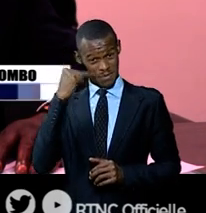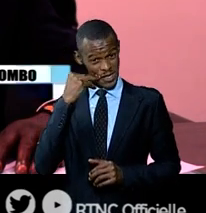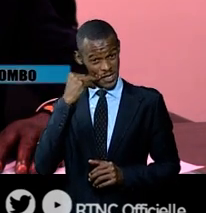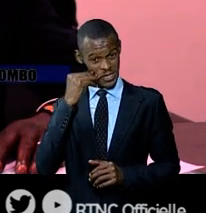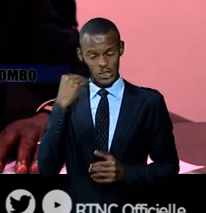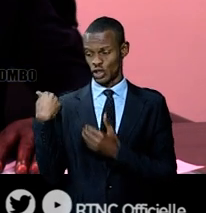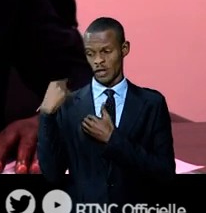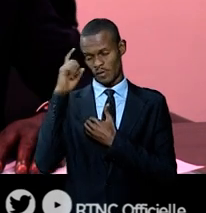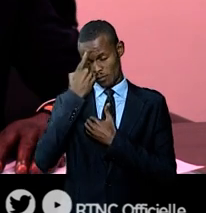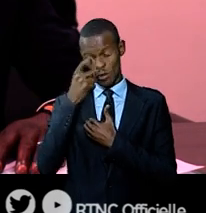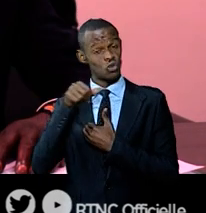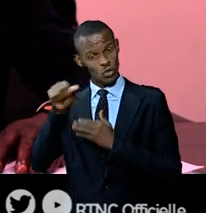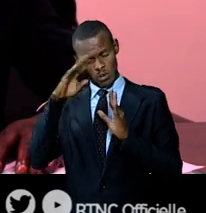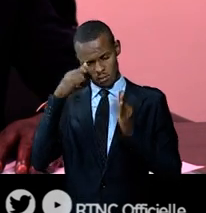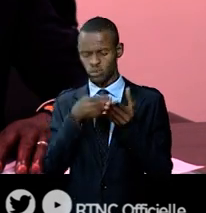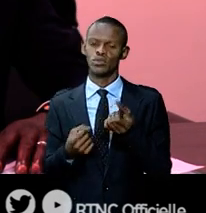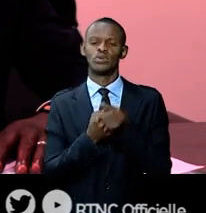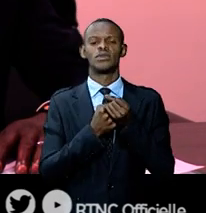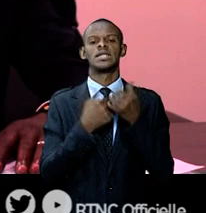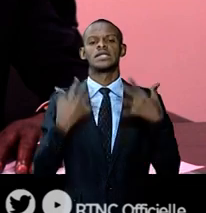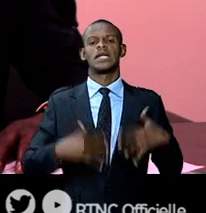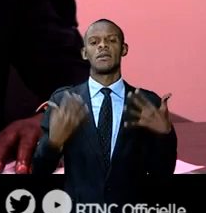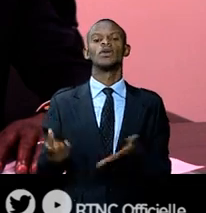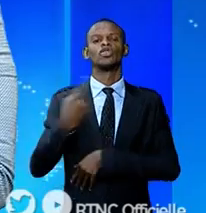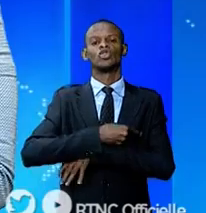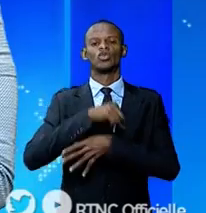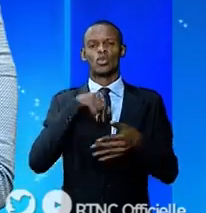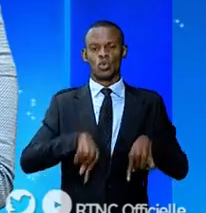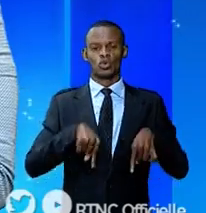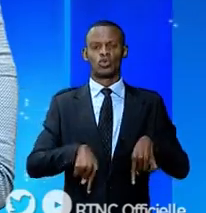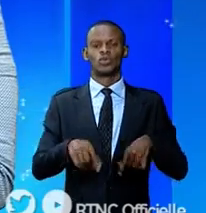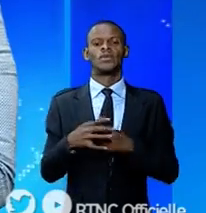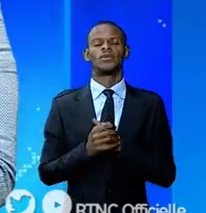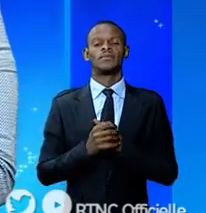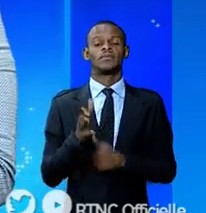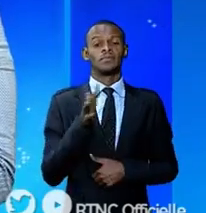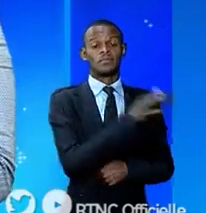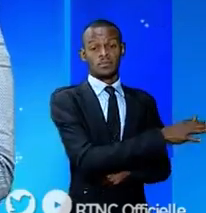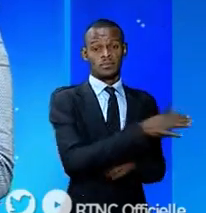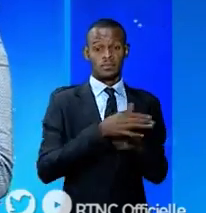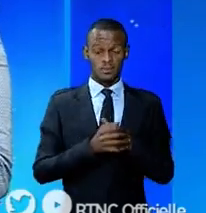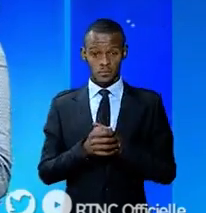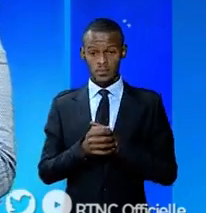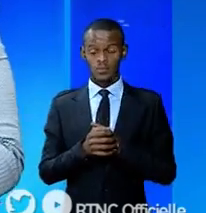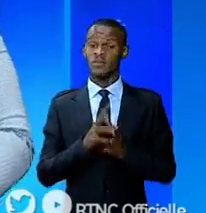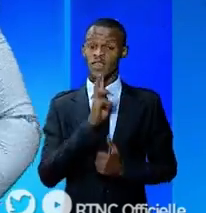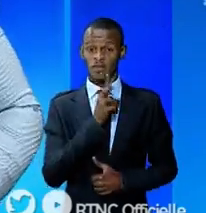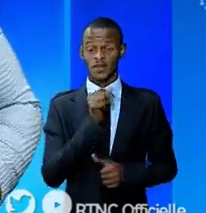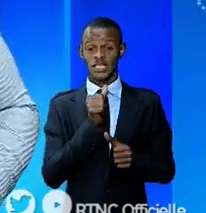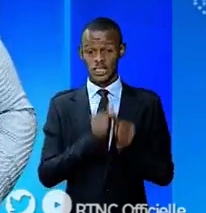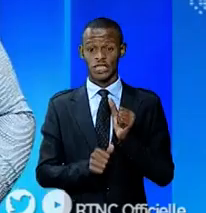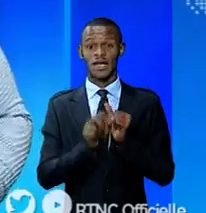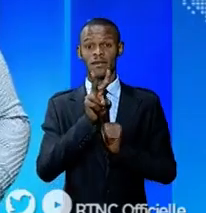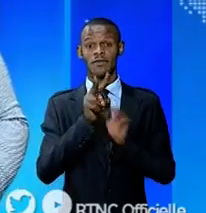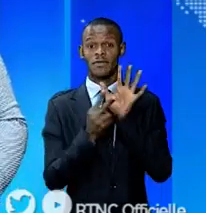gouvernement, sans laquelle la célébration de ce jour ne pourrait avoir lieu. C'est chaque 27 septembre la célébration